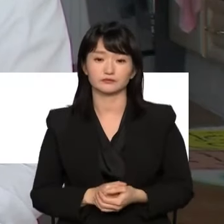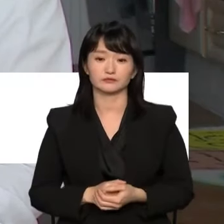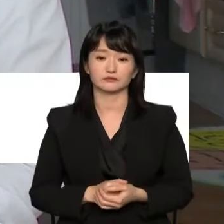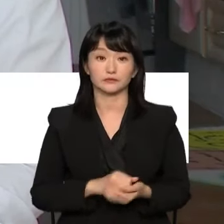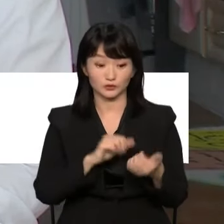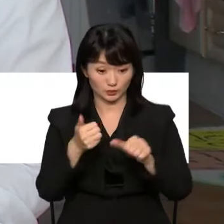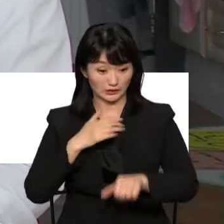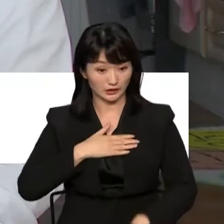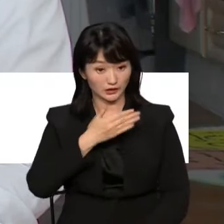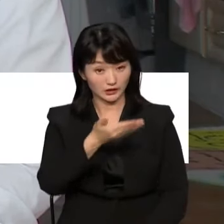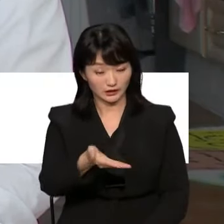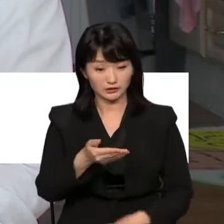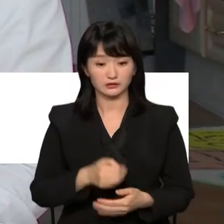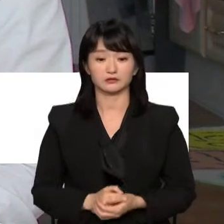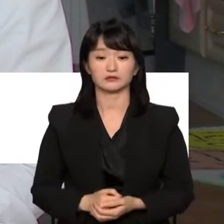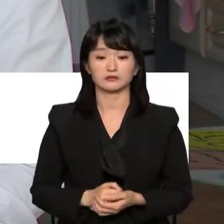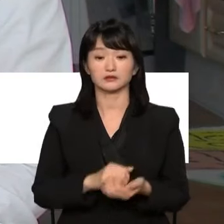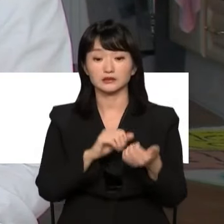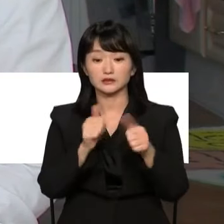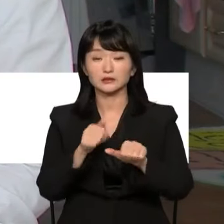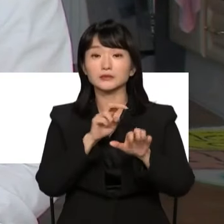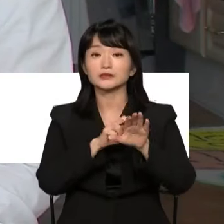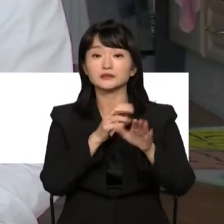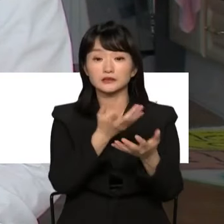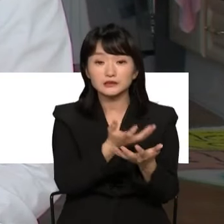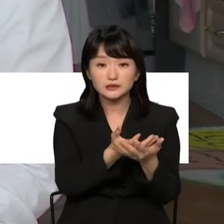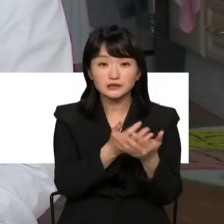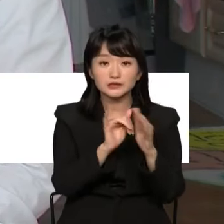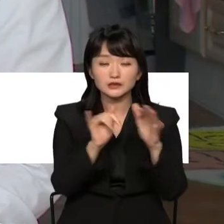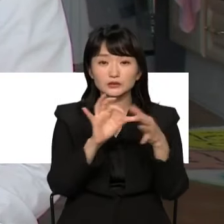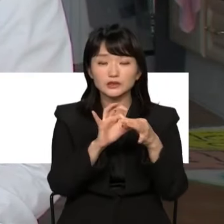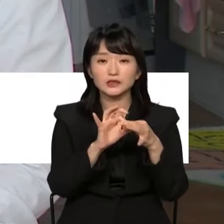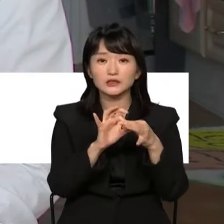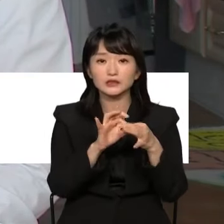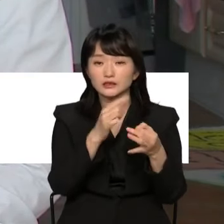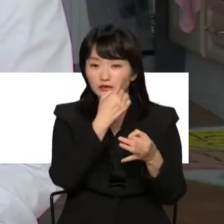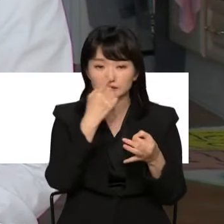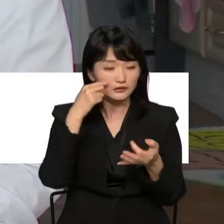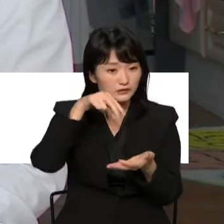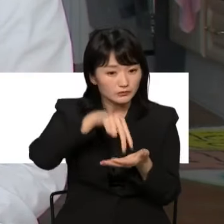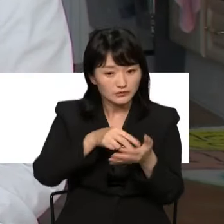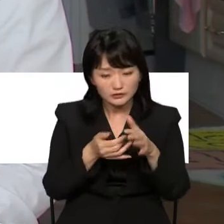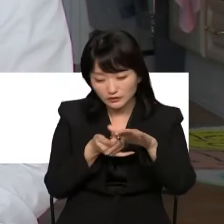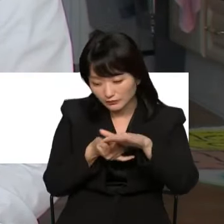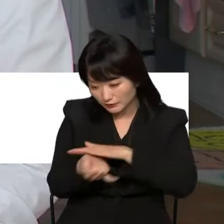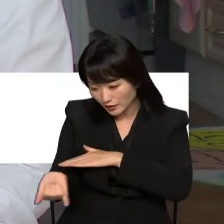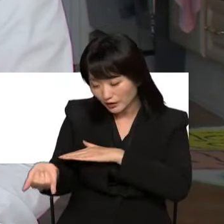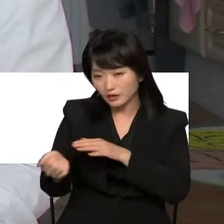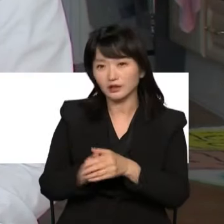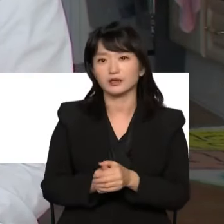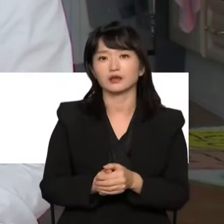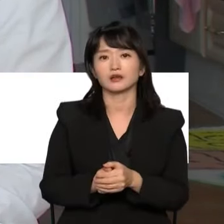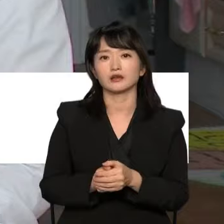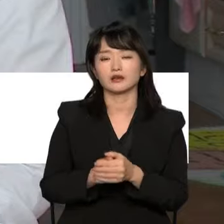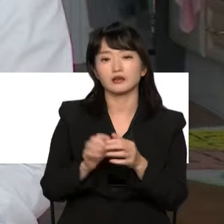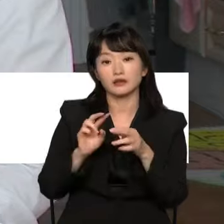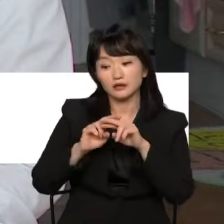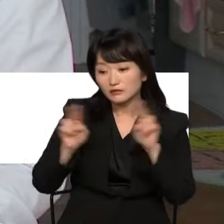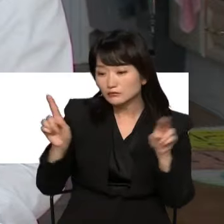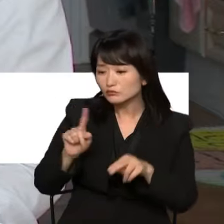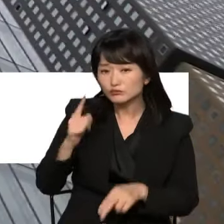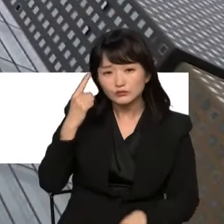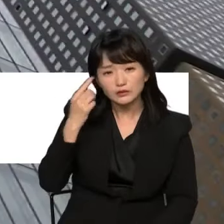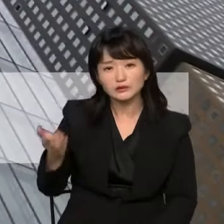했고 사망 진단서나 가족관계 증명서를 팩스를 보내고 또 다 해지 처리했는데 이게 무슨